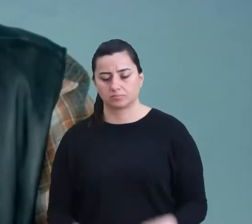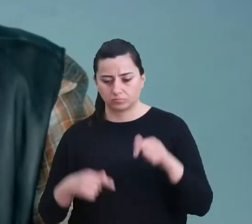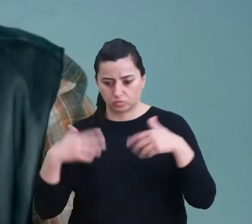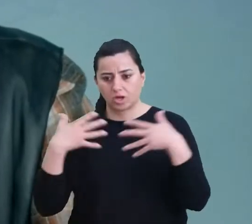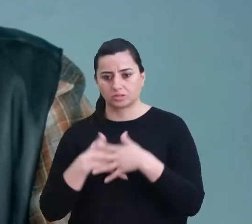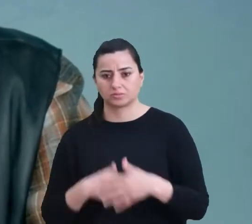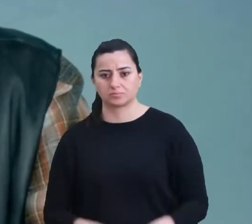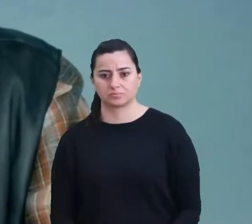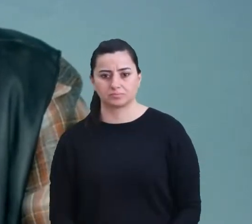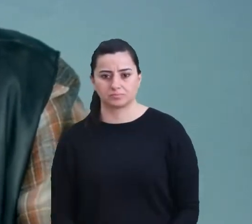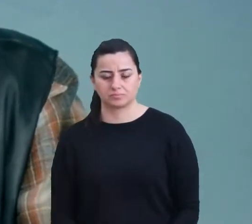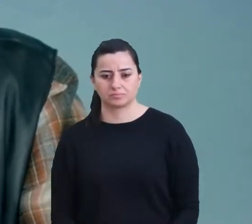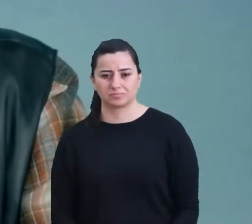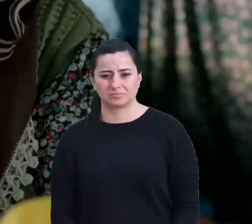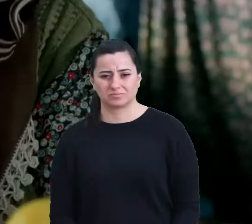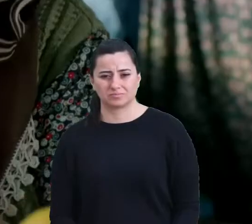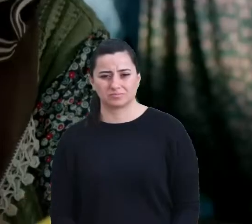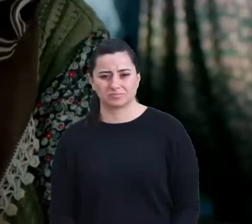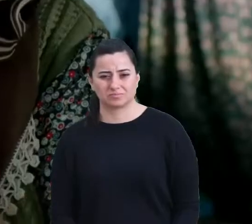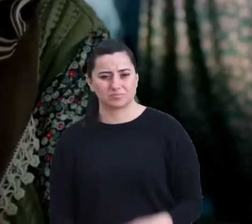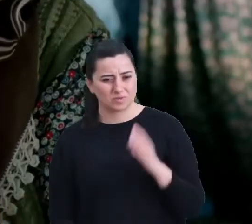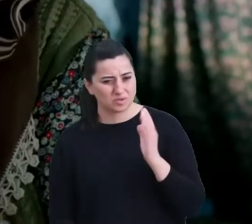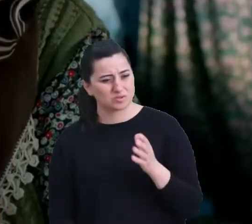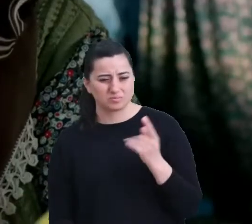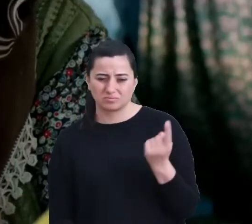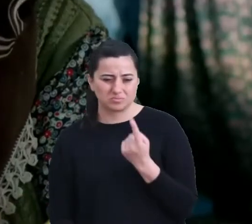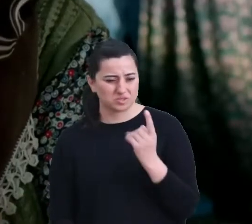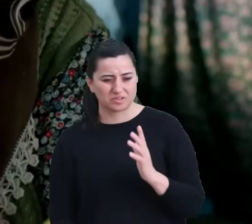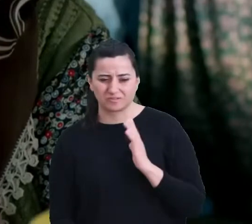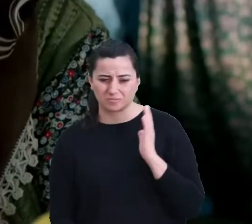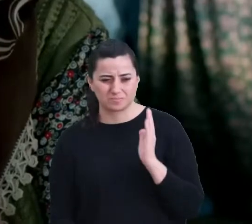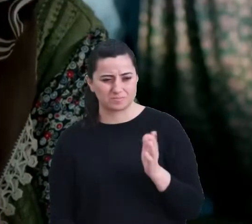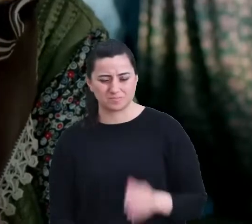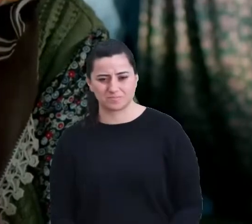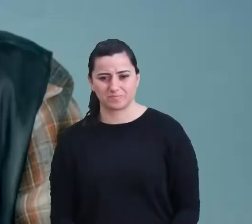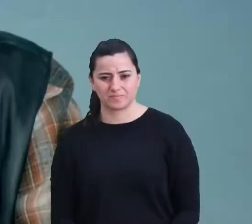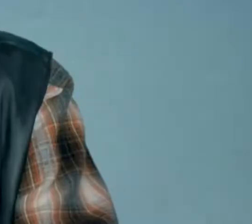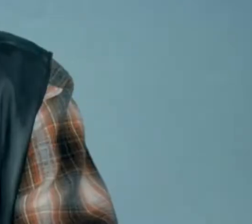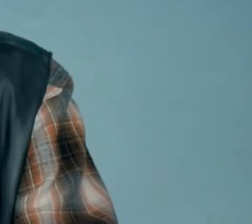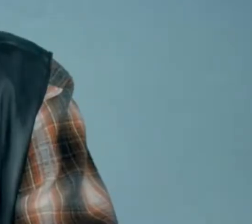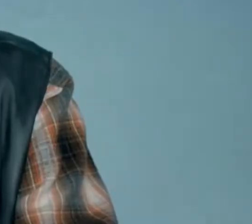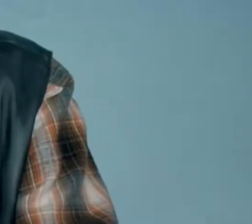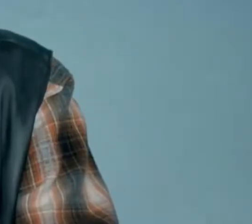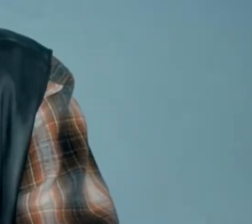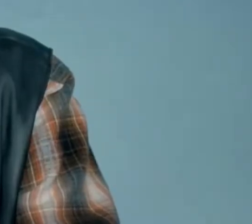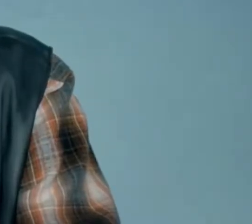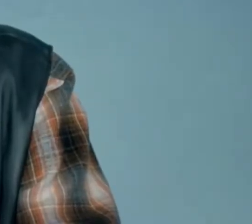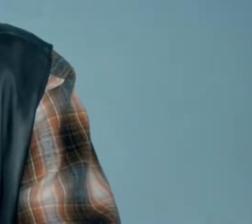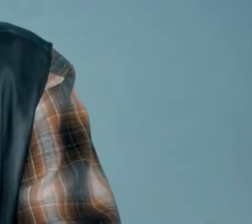Bu akşam olacak. Lan Süleyman. Yine bir haltlar karıştırıyorsun ya. Dur bakayım.